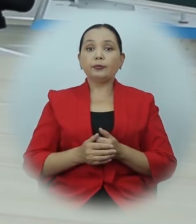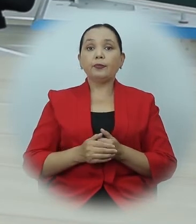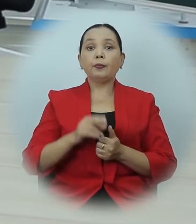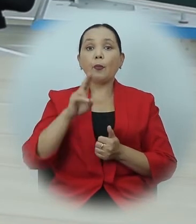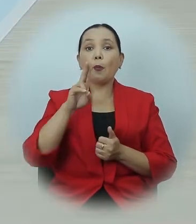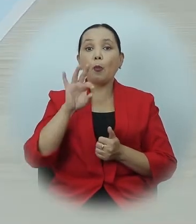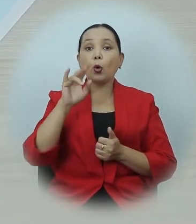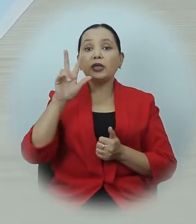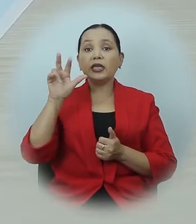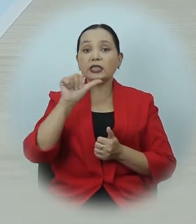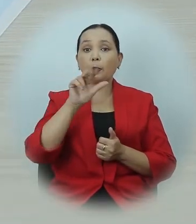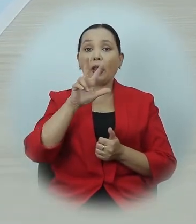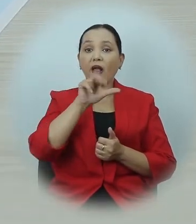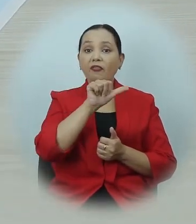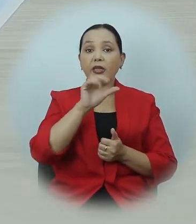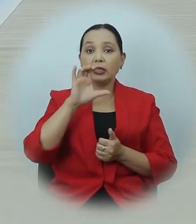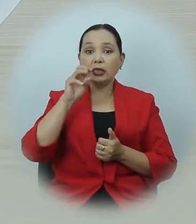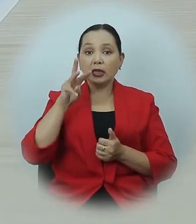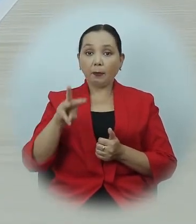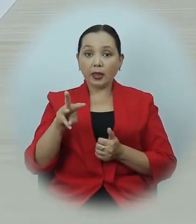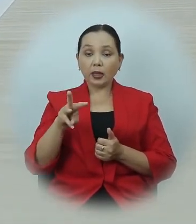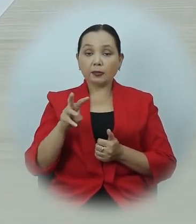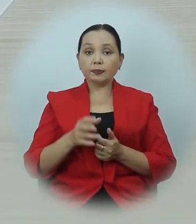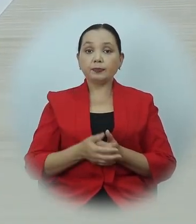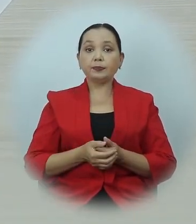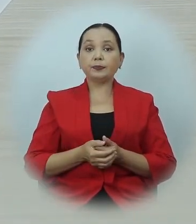по 3,5 сантиметра.